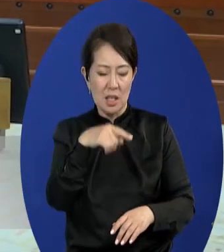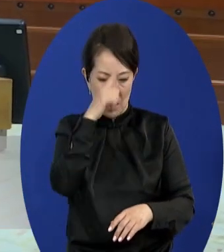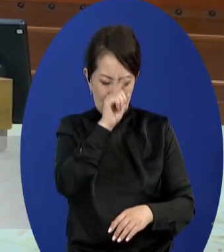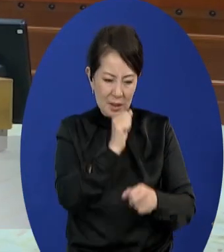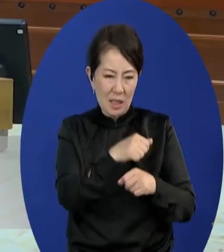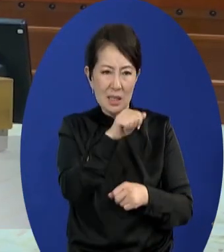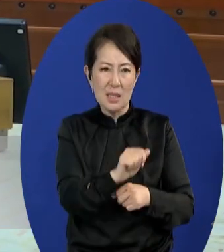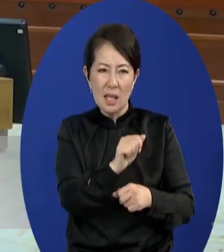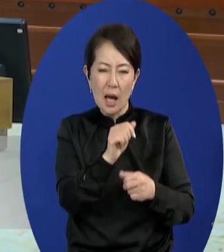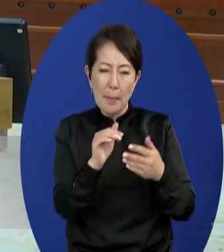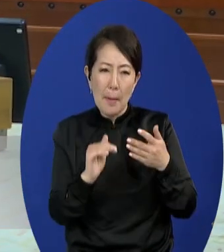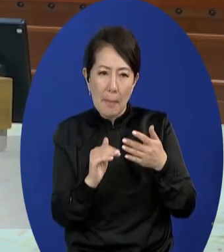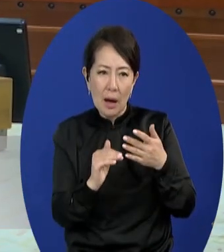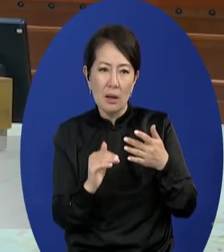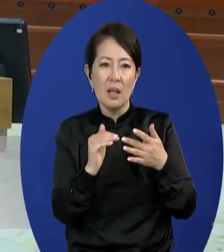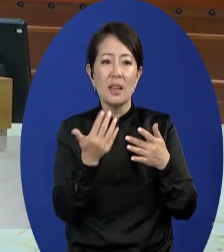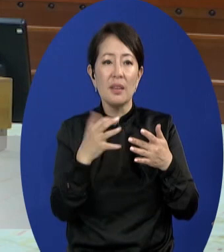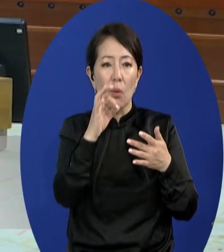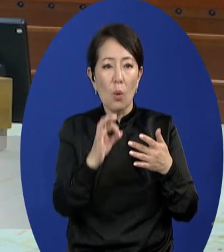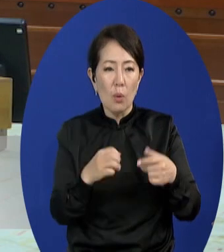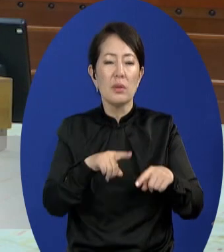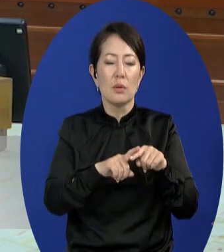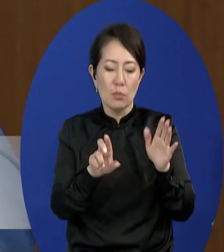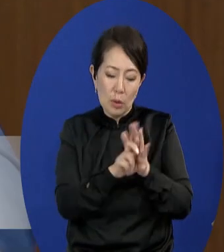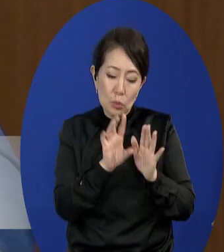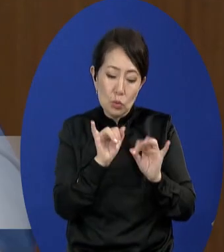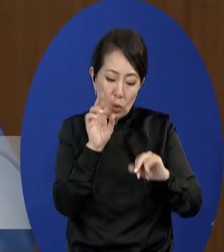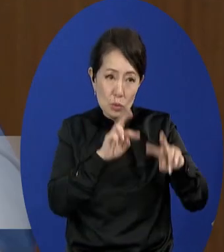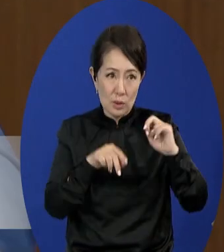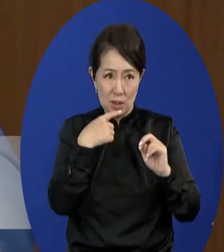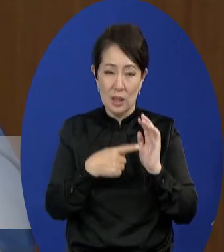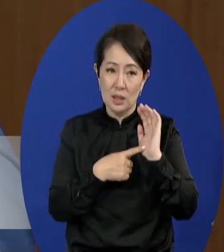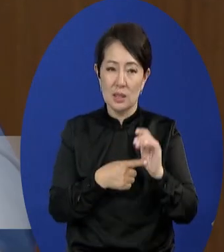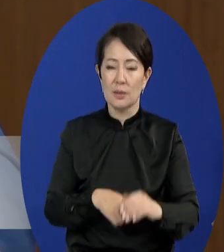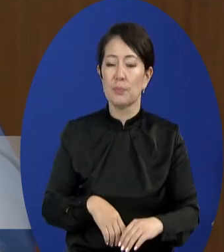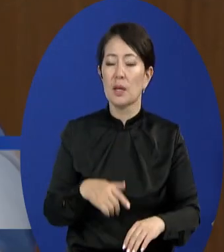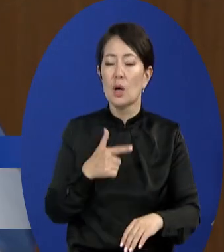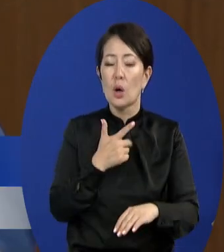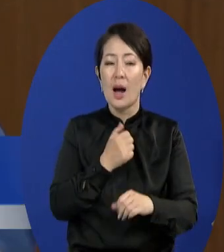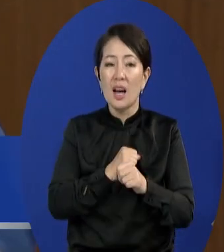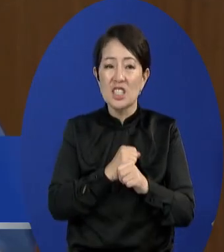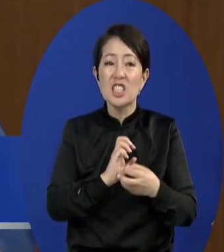хамгийн багадаа 50% нэмэгдүүлэх боломжийг судлаж байгаа гэсэн юм а. Гүйцэтгэлийн санхүүжилтийг